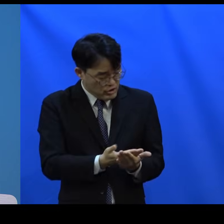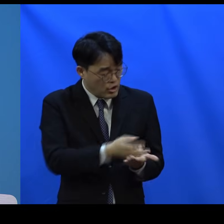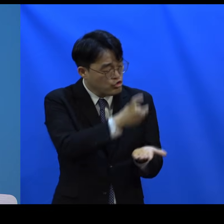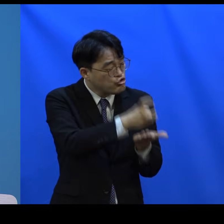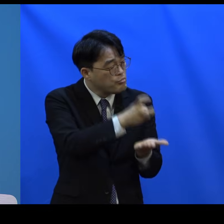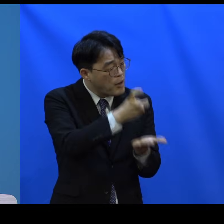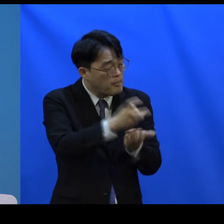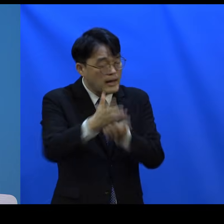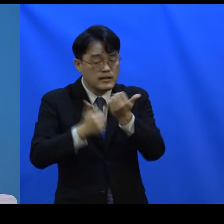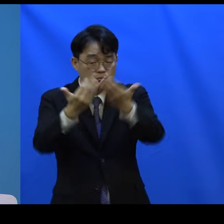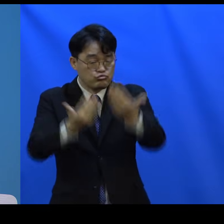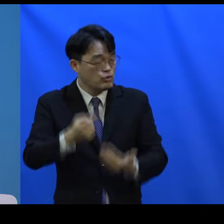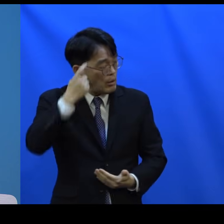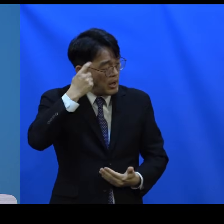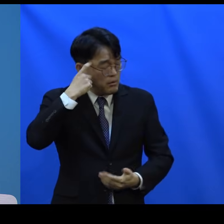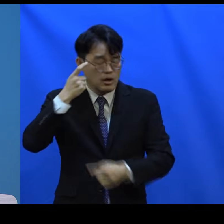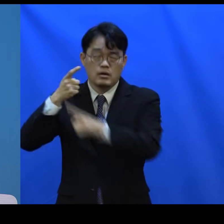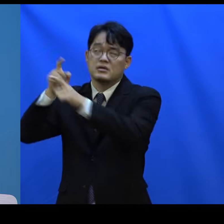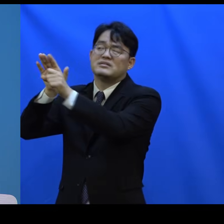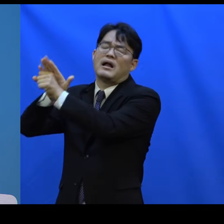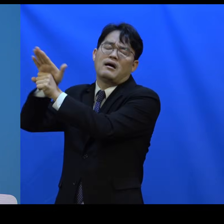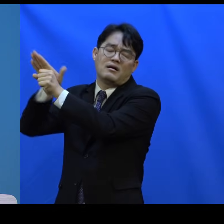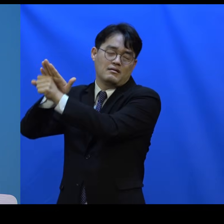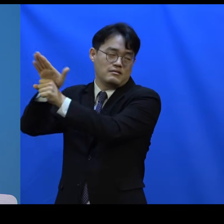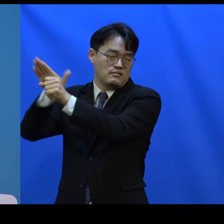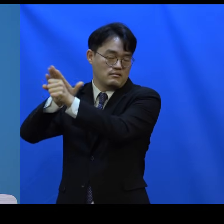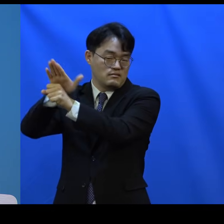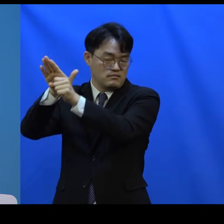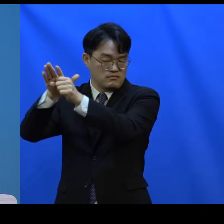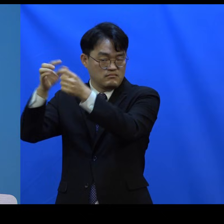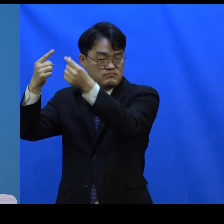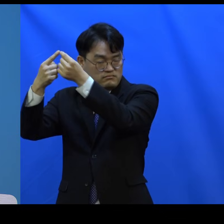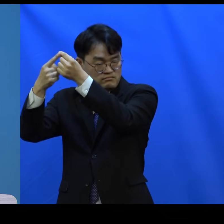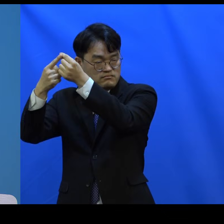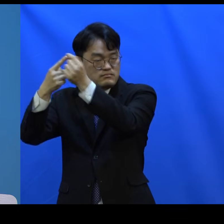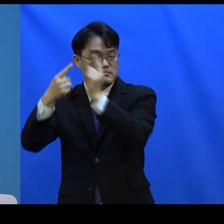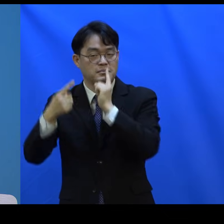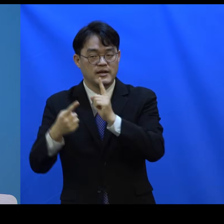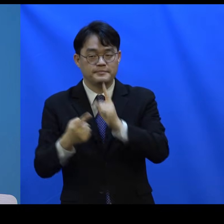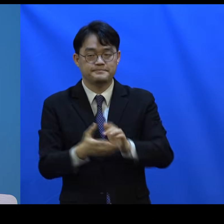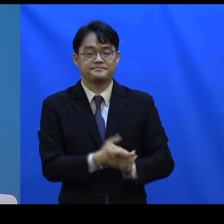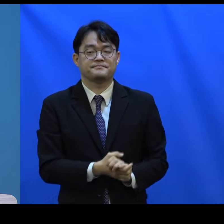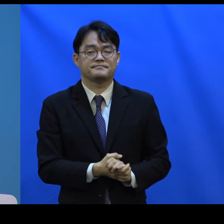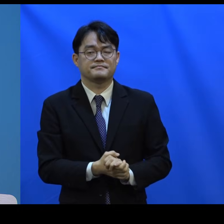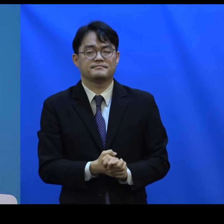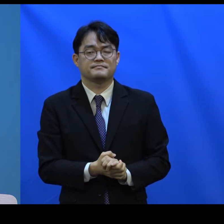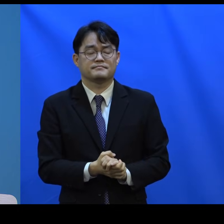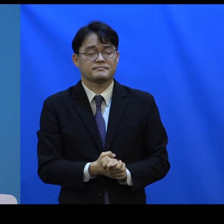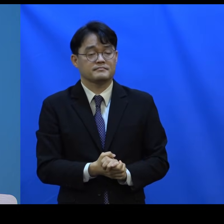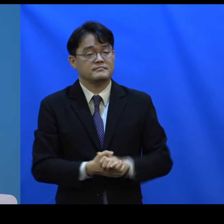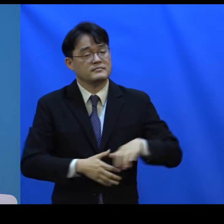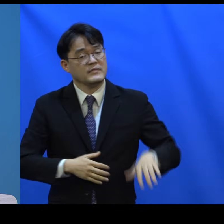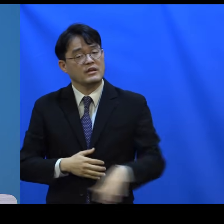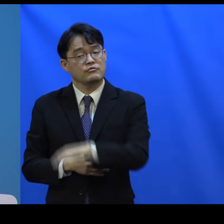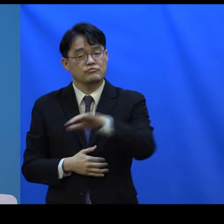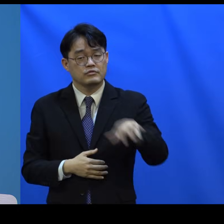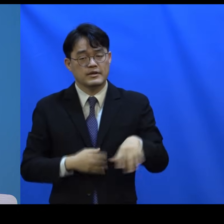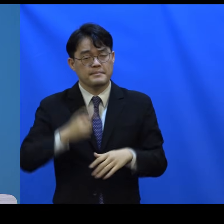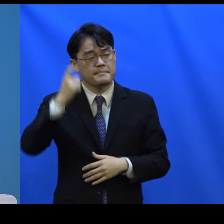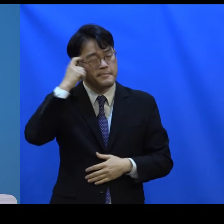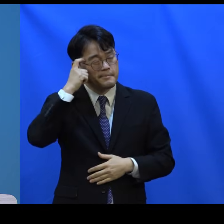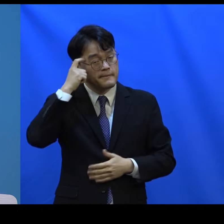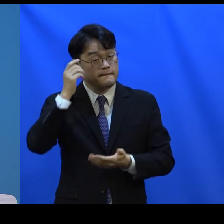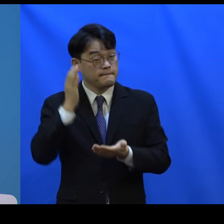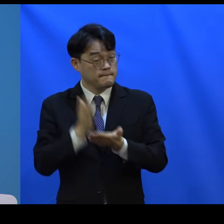또 하나님의 사랑으로 가게 되어 있는 것입니다. 여러분, 중요한 것은 우리의 생각이 아니죠. 하나님의 의도하시는